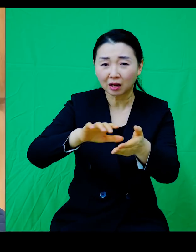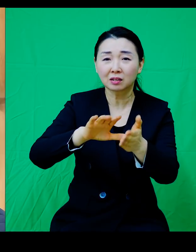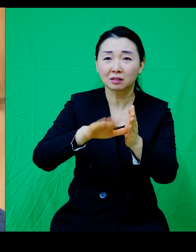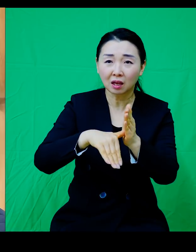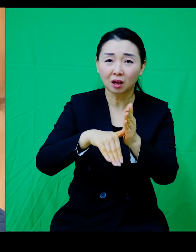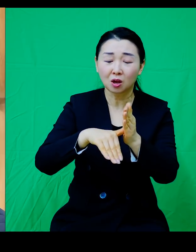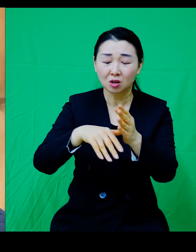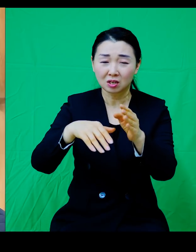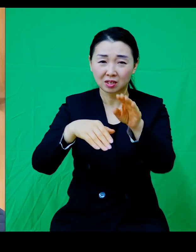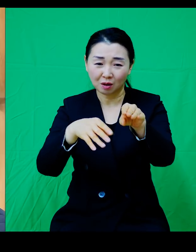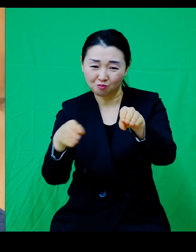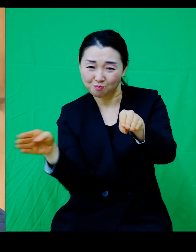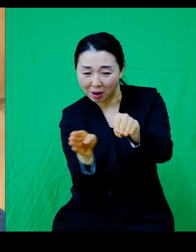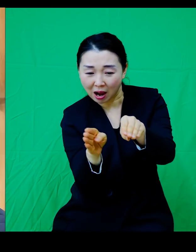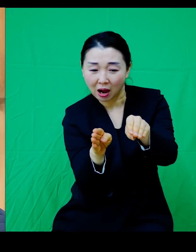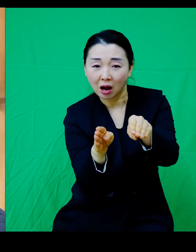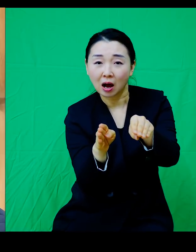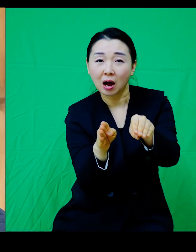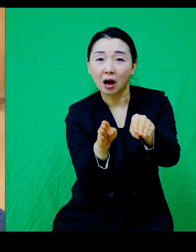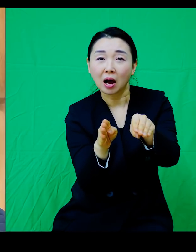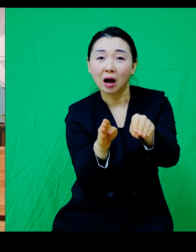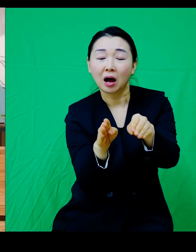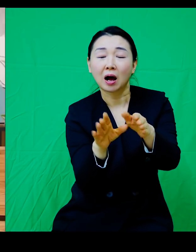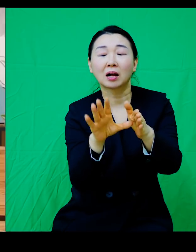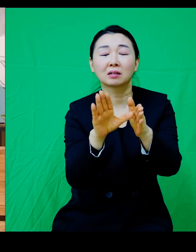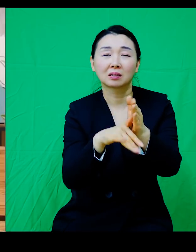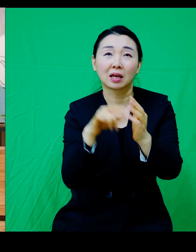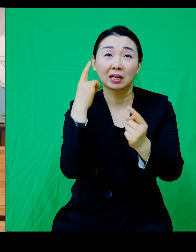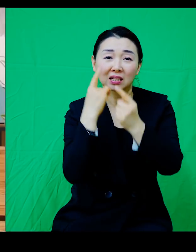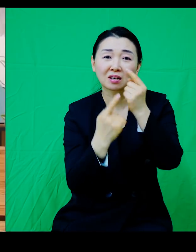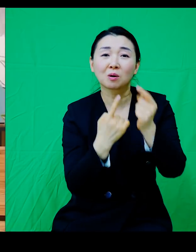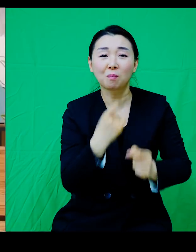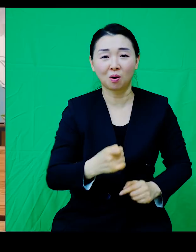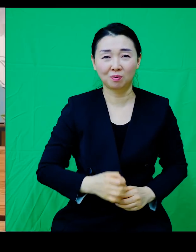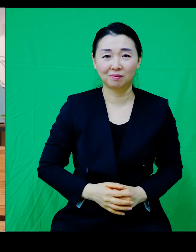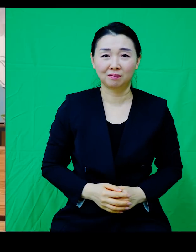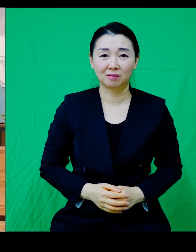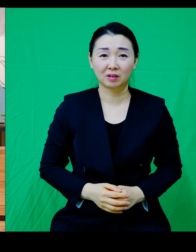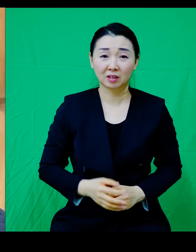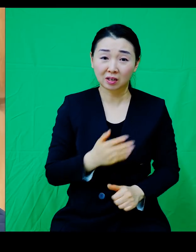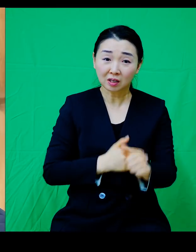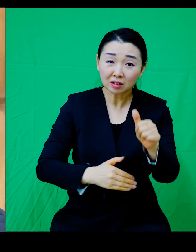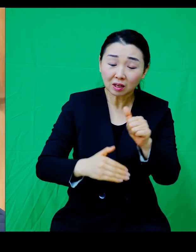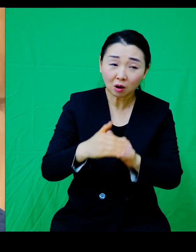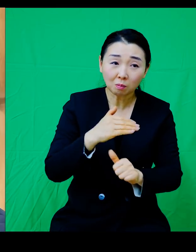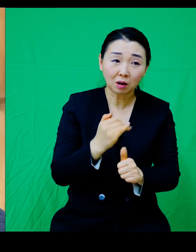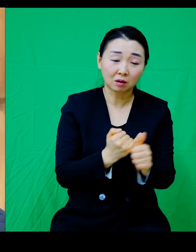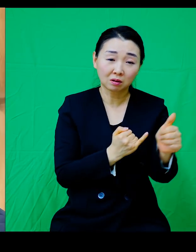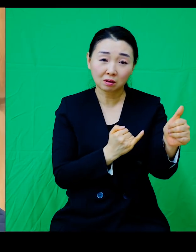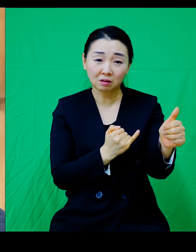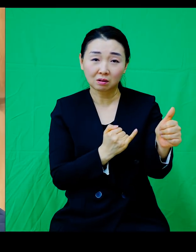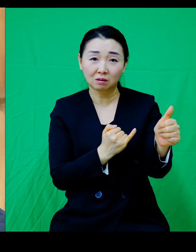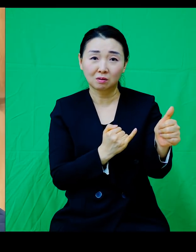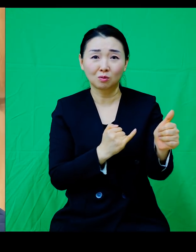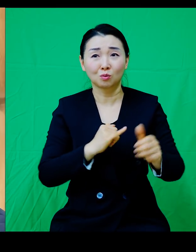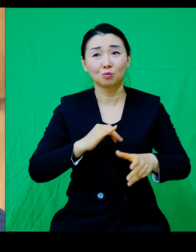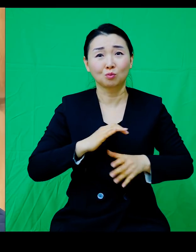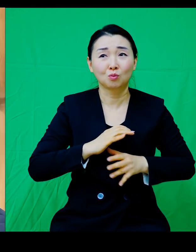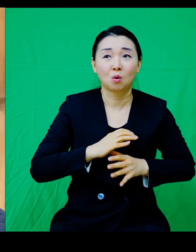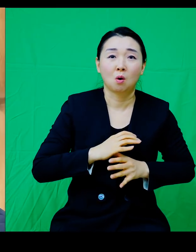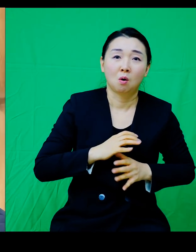뭐 내리게 해서 이제 문을 닫으려고 했는데 거기 이제 손이 낄랑말랑했던 그런 상황이었던 거죠. 근데 그 상황 자체가 남편은